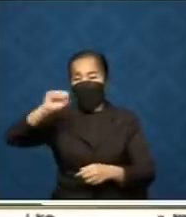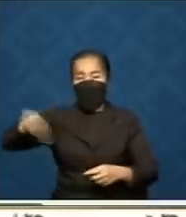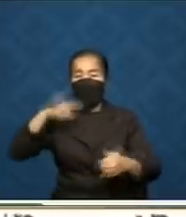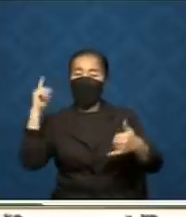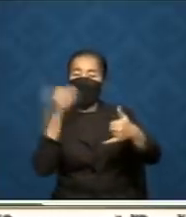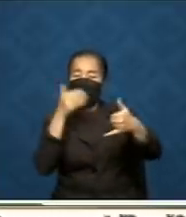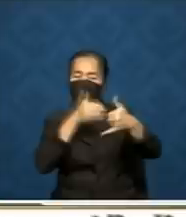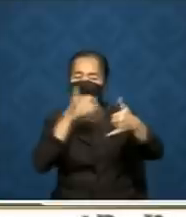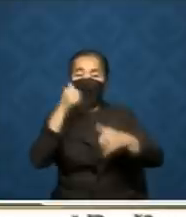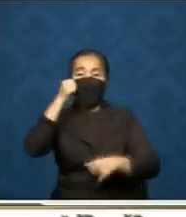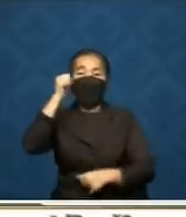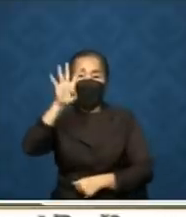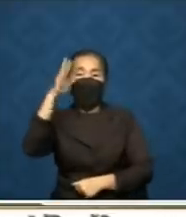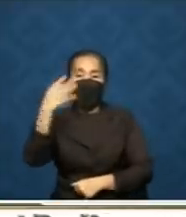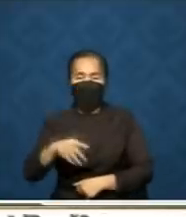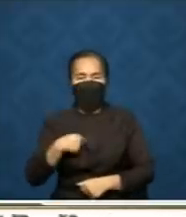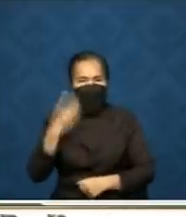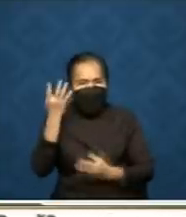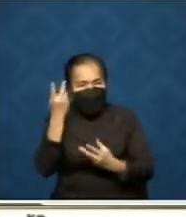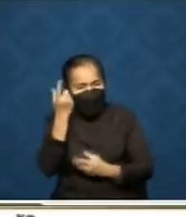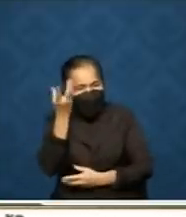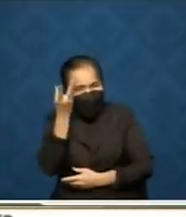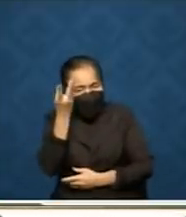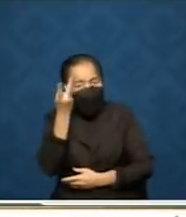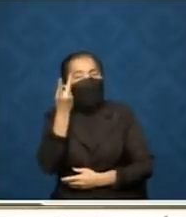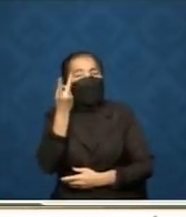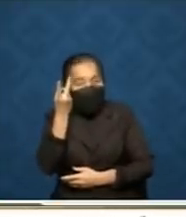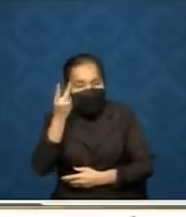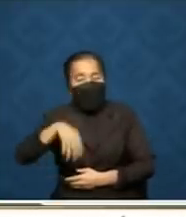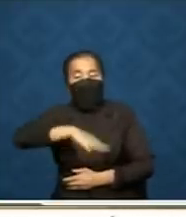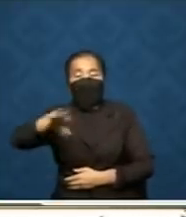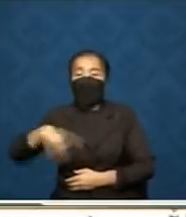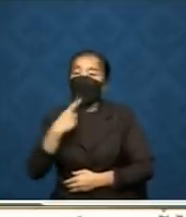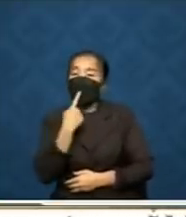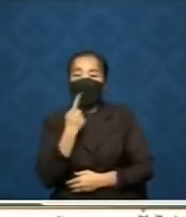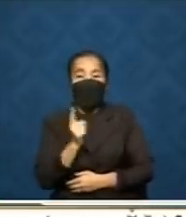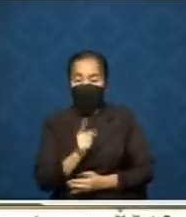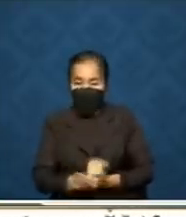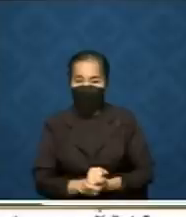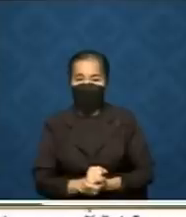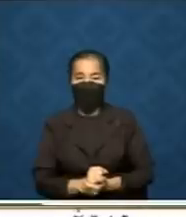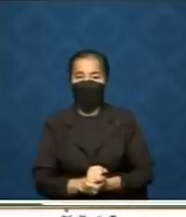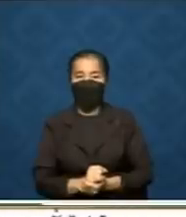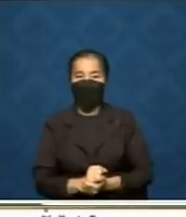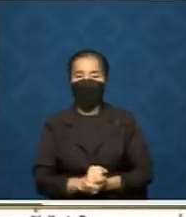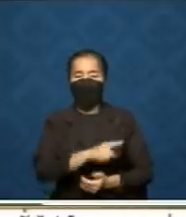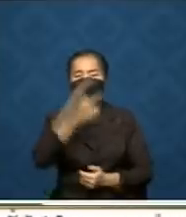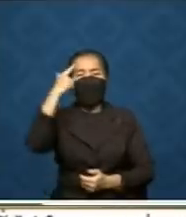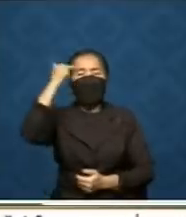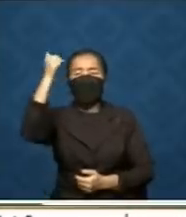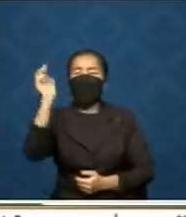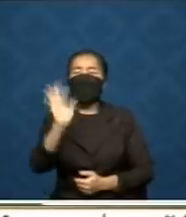ผมปะติดปะต่อแล้ววิเคราะห์แล้วเขากำลังบอกว่าคนไม่ใช่ Likeภูมิปัญญาหรอก